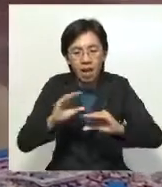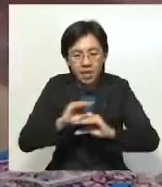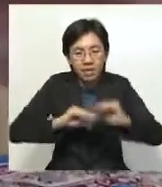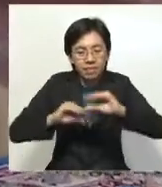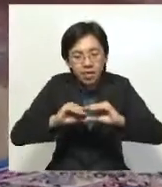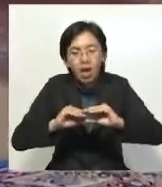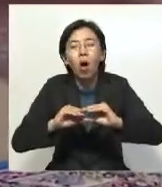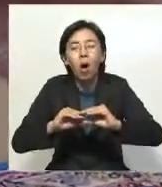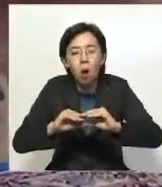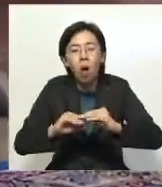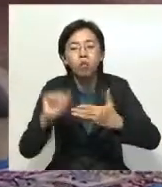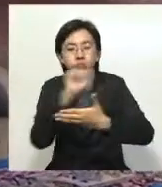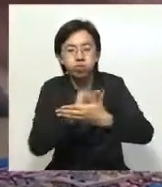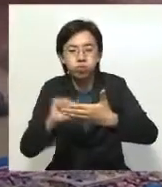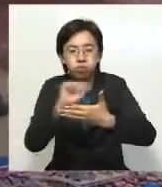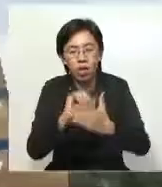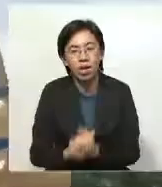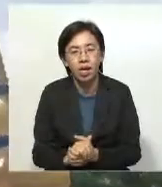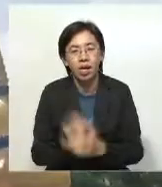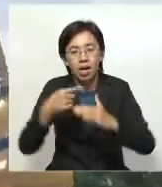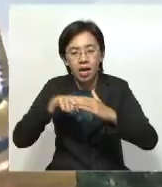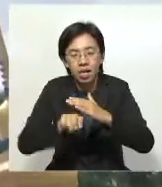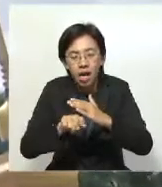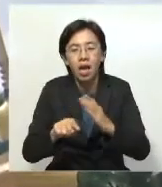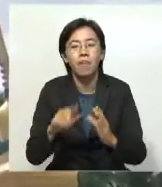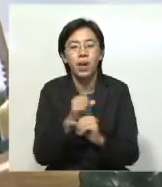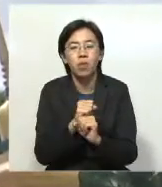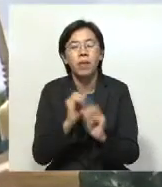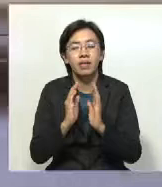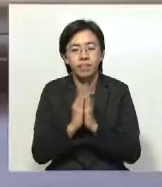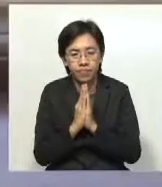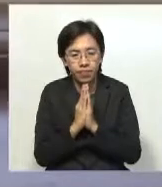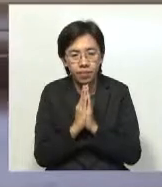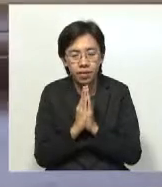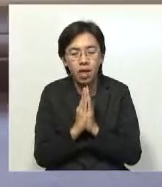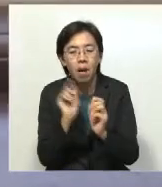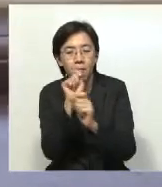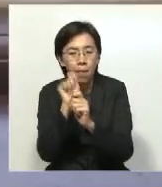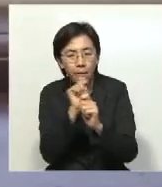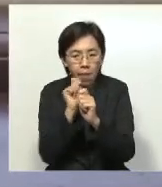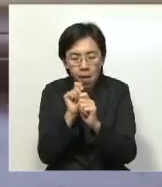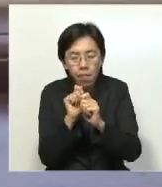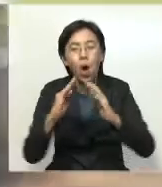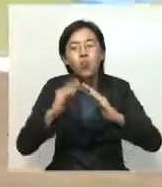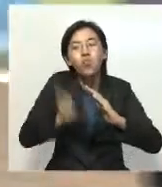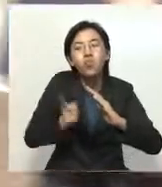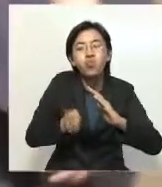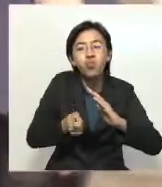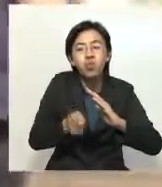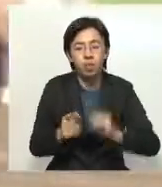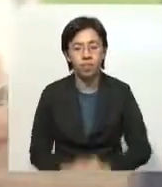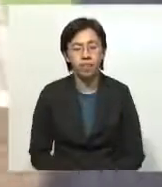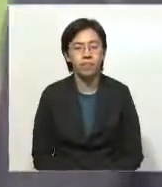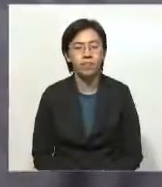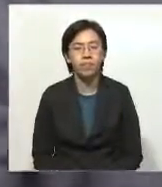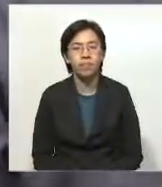ภายในประดิษฐานพระพุทธรูปปูนปั้นปางมารวิชัยปัจจุบันได้รับการบูรณะซ่อมแซมให้คงสภาพเดิมส่